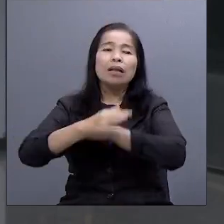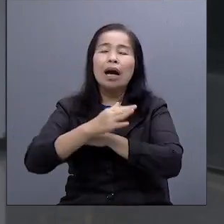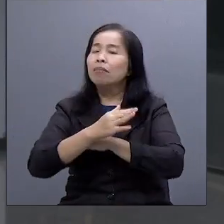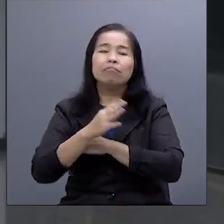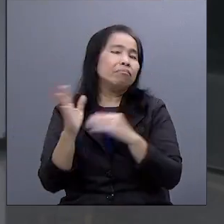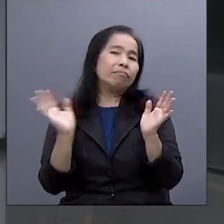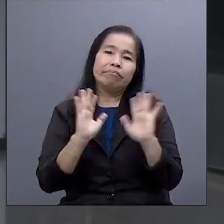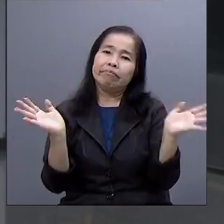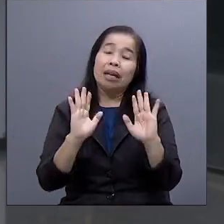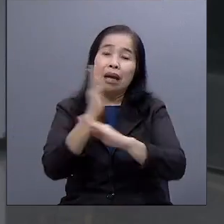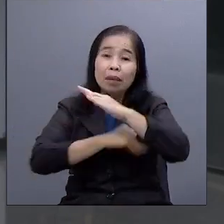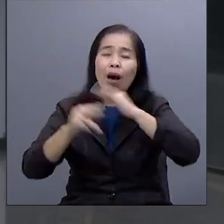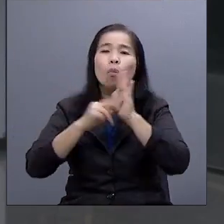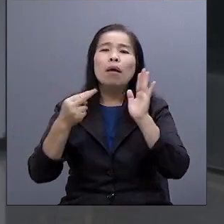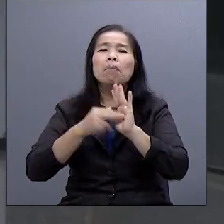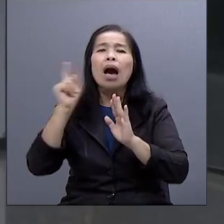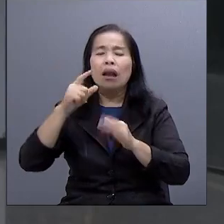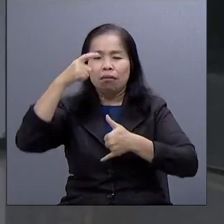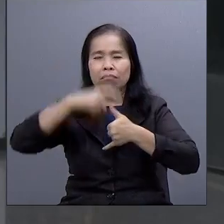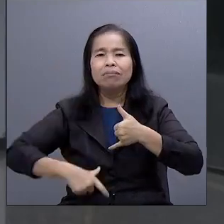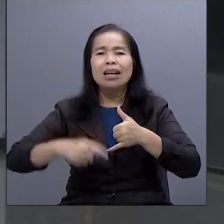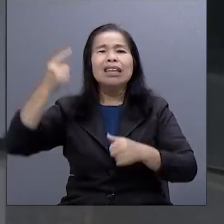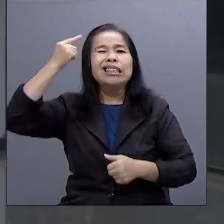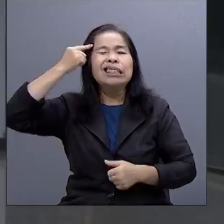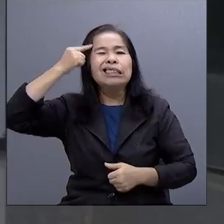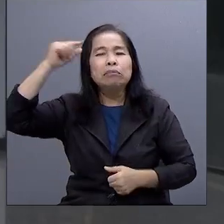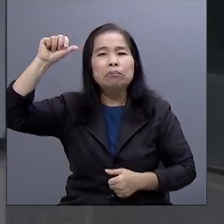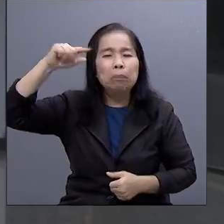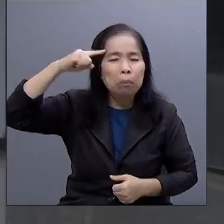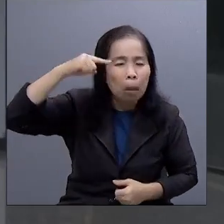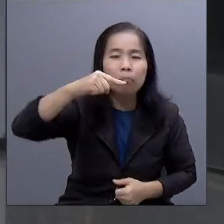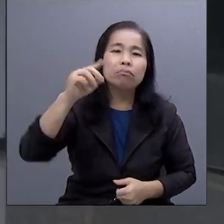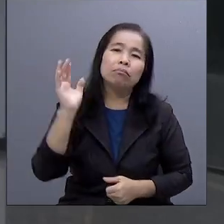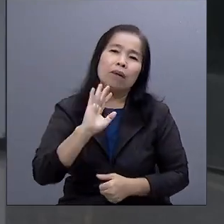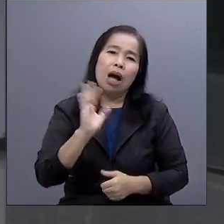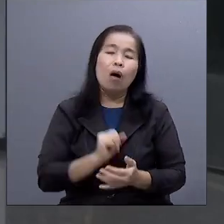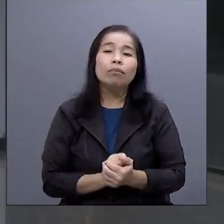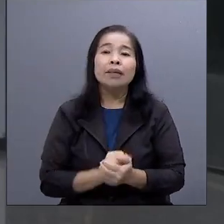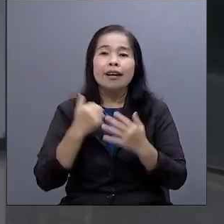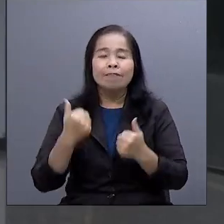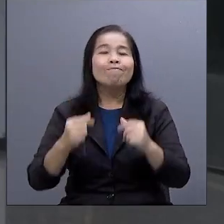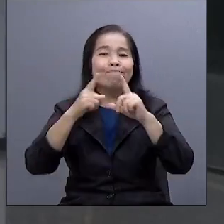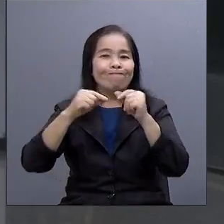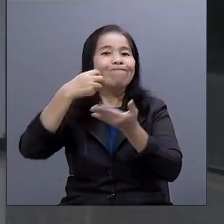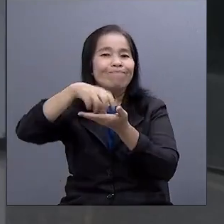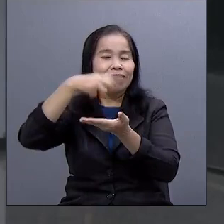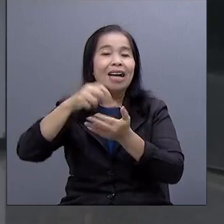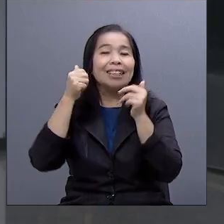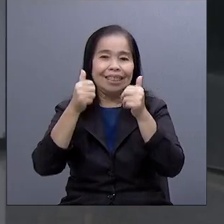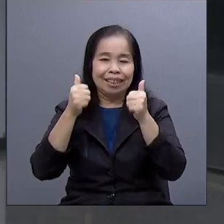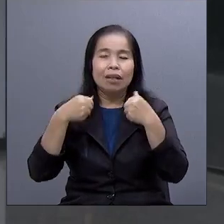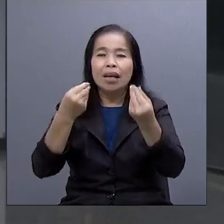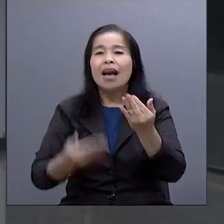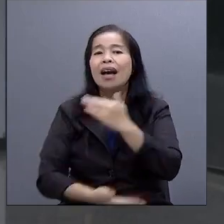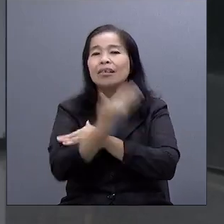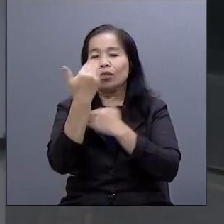arilyความพิการแท้จริงเพียงหนึ่เดียวนั่นก็คือธาสนักคติที่เร็วรายนั่นเองค่ะและี่ก็คือเรื่องราวดๆนะคะที่นำมาฝากคุณผู้ชมเช้านี้